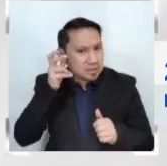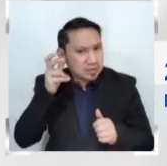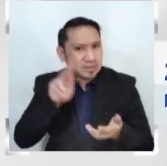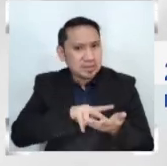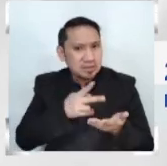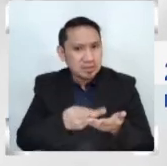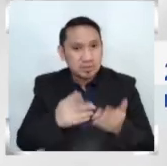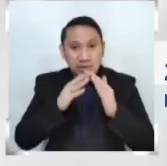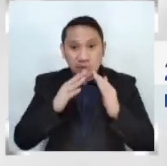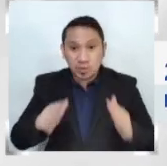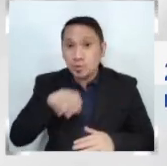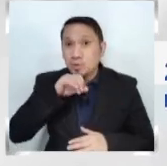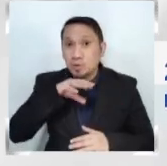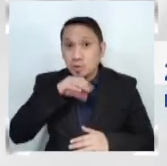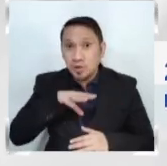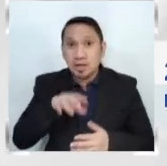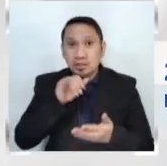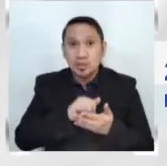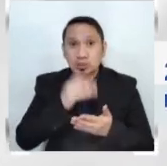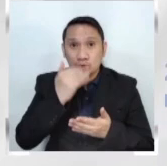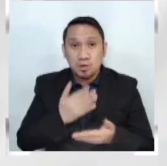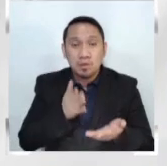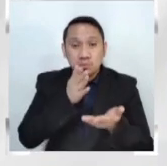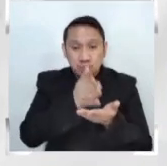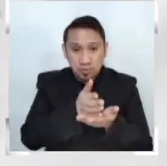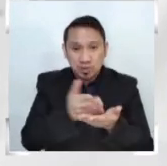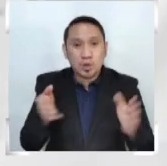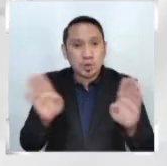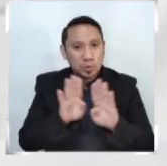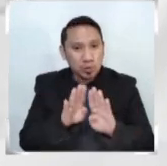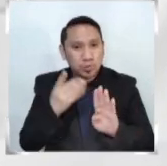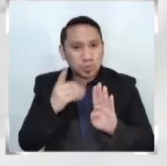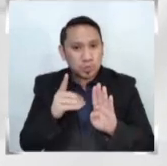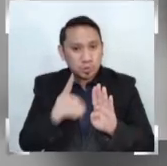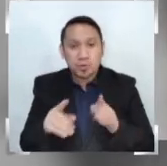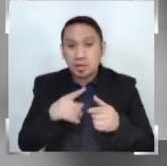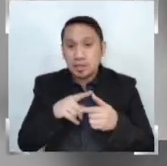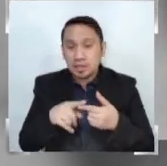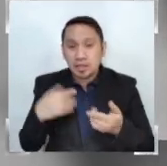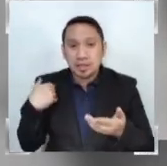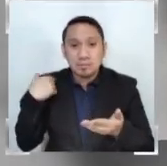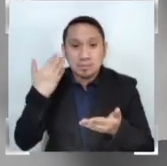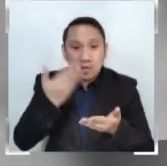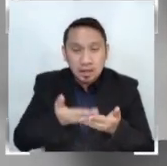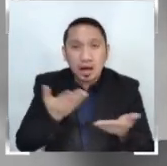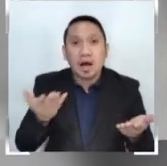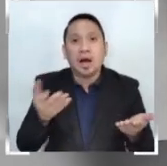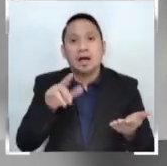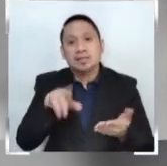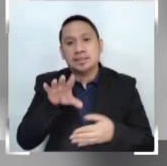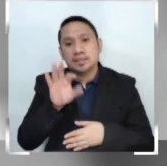si Lola Evelyn, kaya nagpunta siya roon para isara ang pintuan. Pero pagbalik po niya, dun po sa kanilang kwarto, nandun na po yung